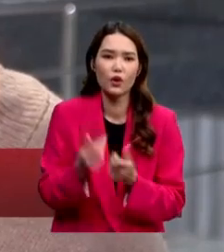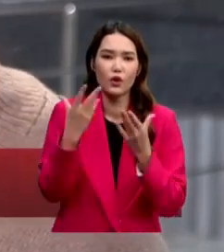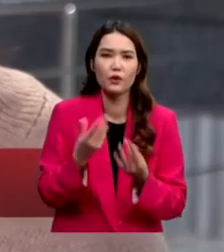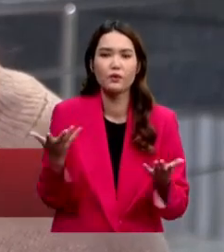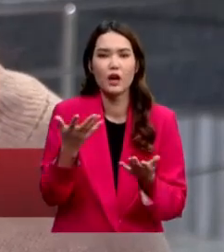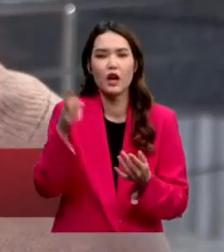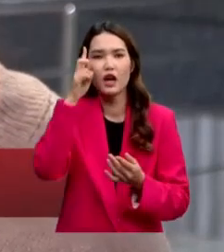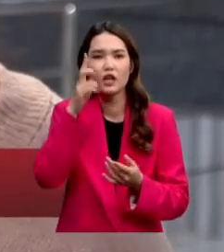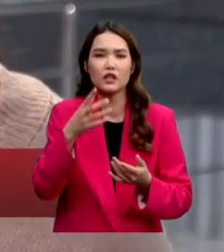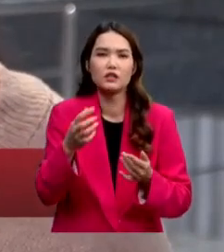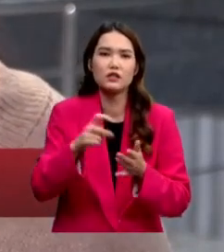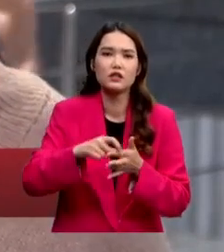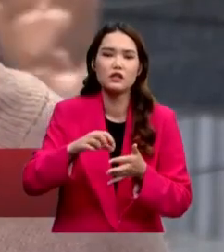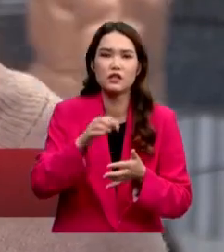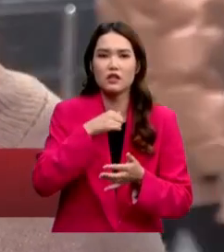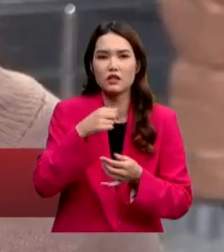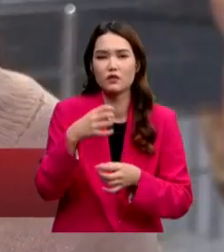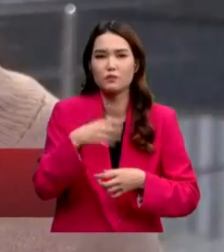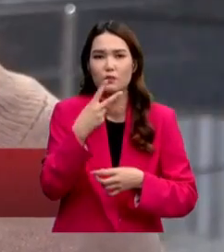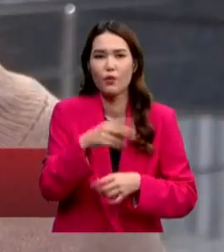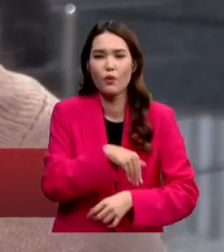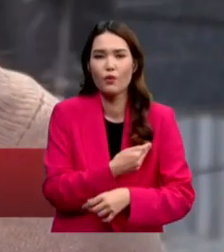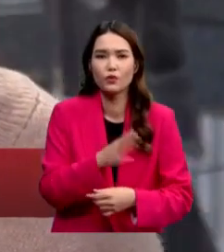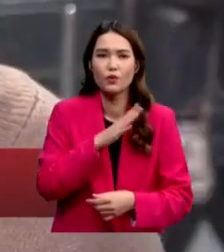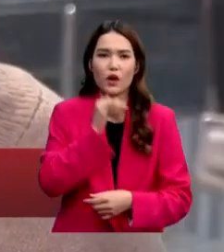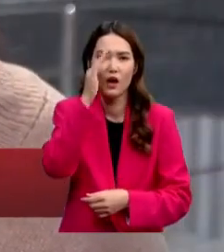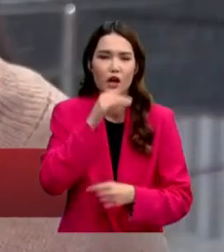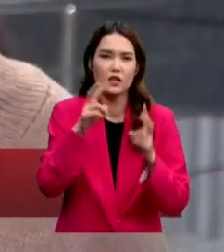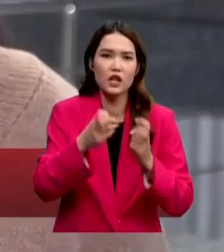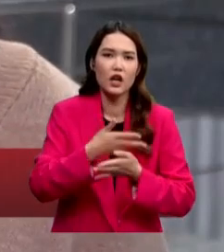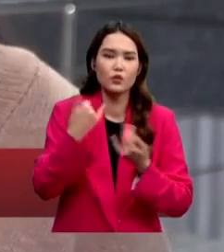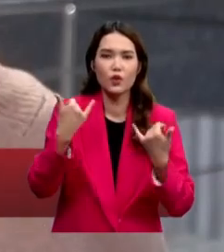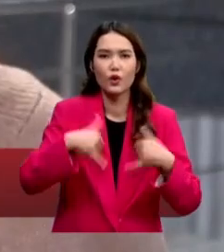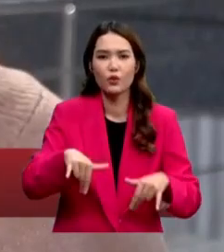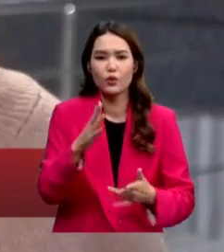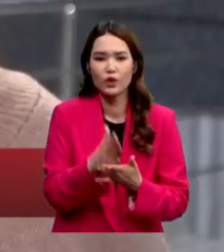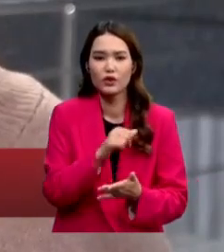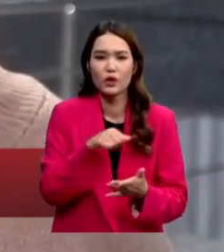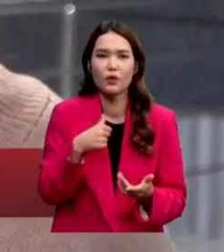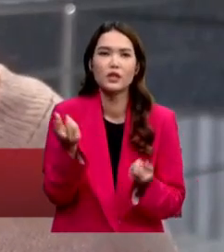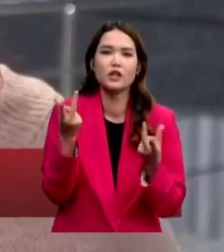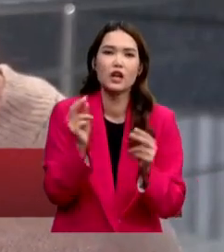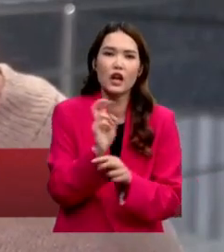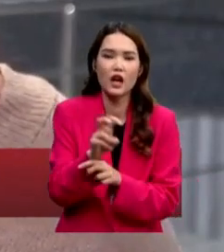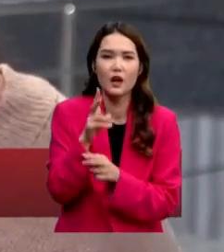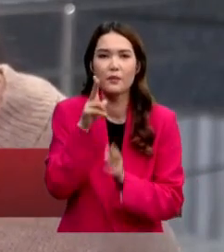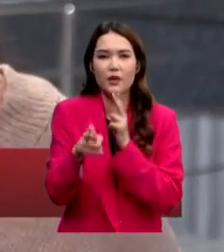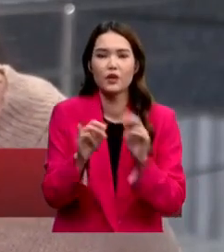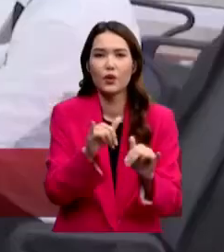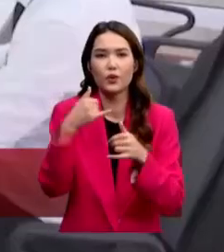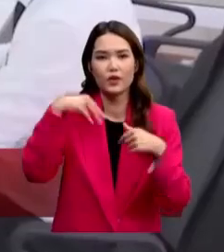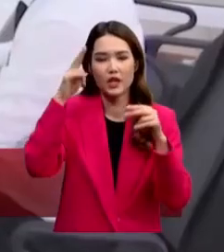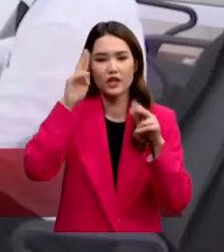қандай ем-дом алып жүргені жайлы қорытынды келеді. Ата-анасы тексермей ме деп таң қаламын. Өзім қайда барып шағымдану керектігін